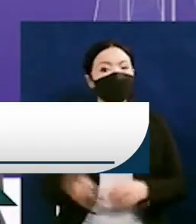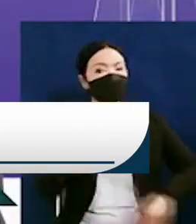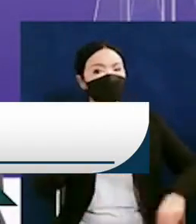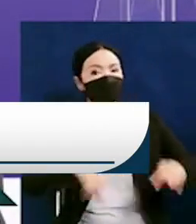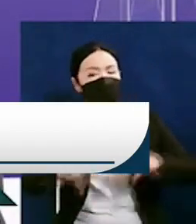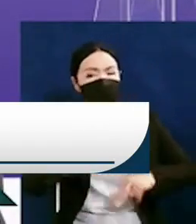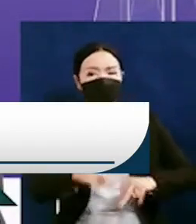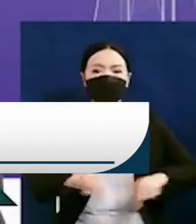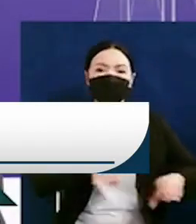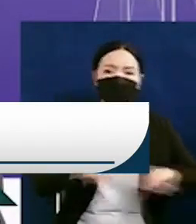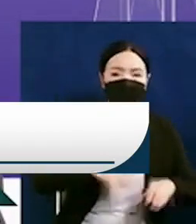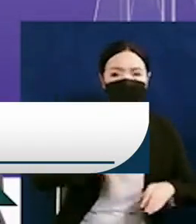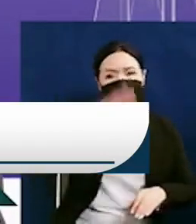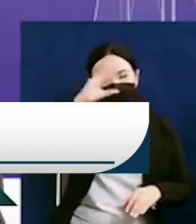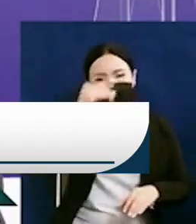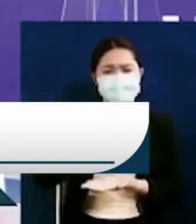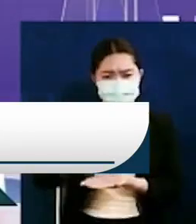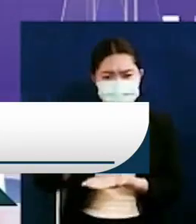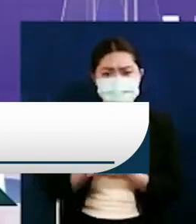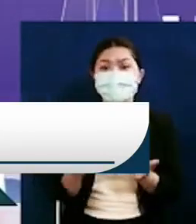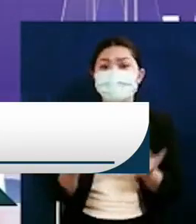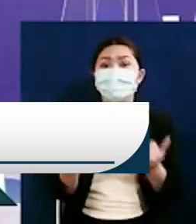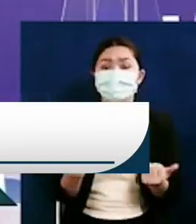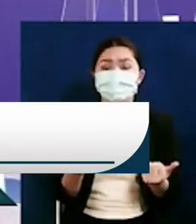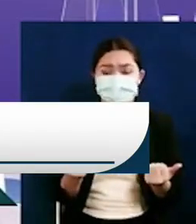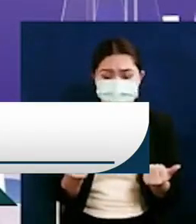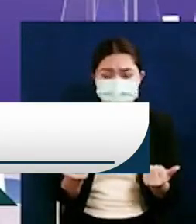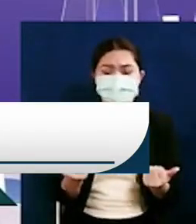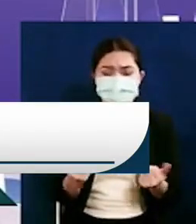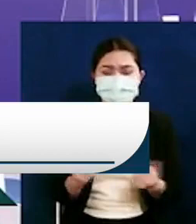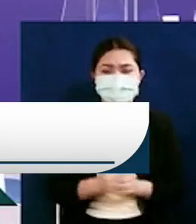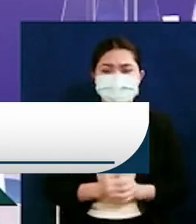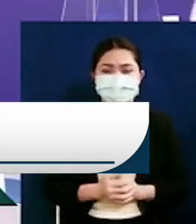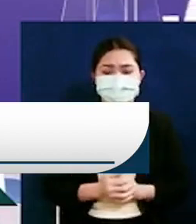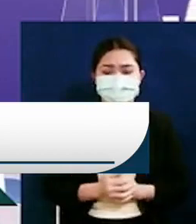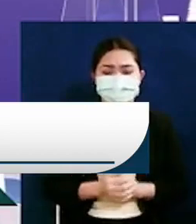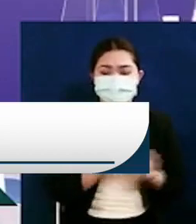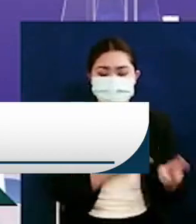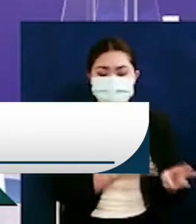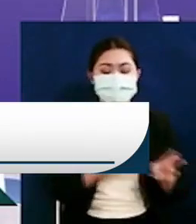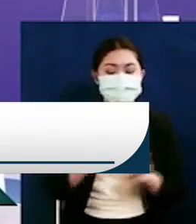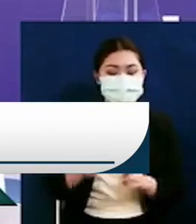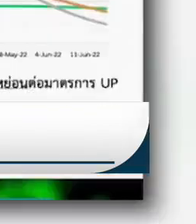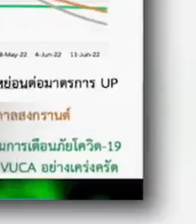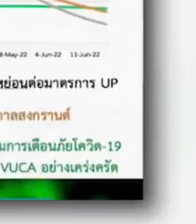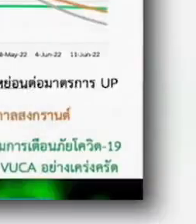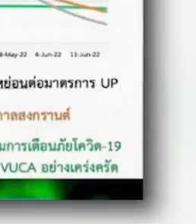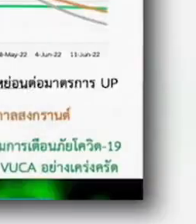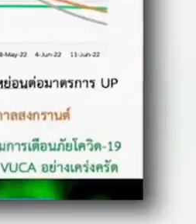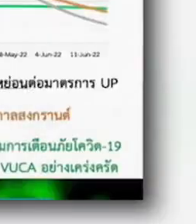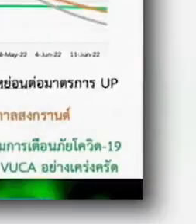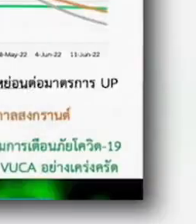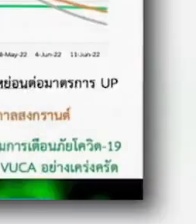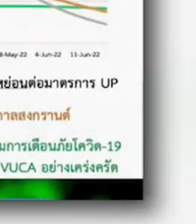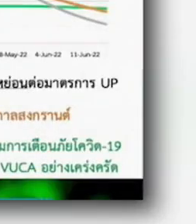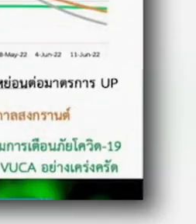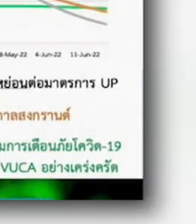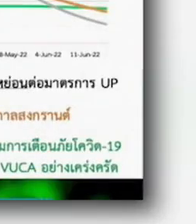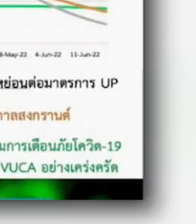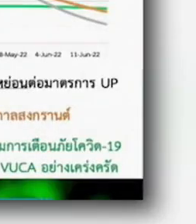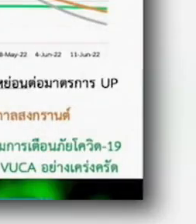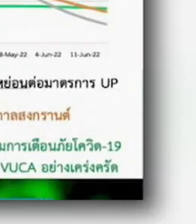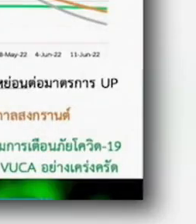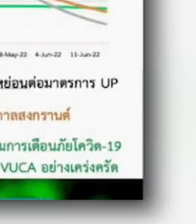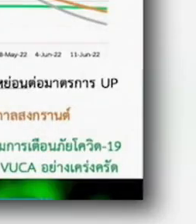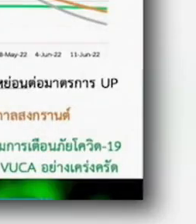10เท่าใช่นะแต่ว่าเออคนเสียชีวิตเนี่ยไม่มากเท่ากับตอนที่ติดเดี๋ยวตังค์นะครับแต่องค์มีค่อนนั้นก็มุ่งโจมตี